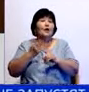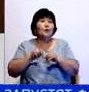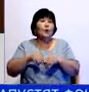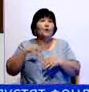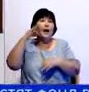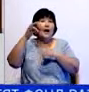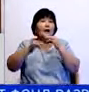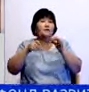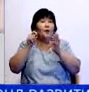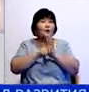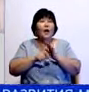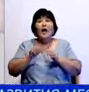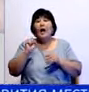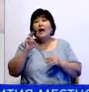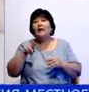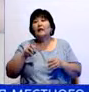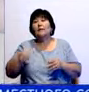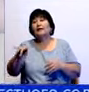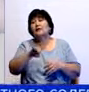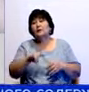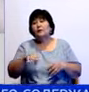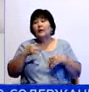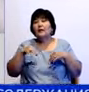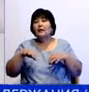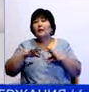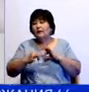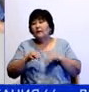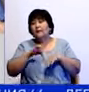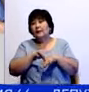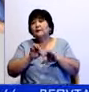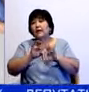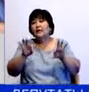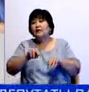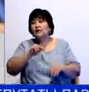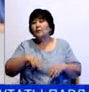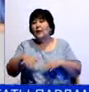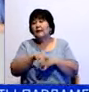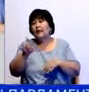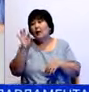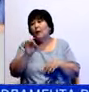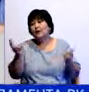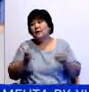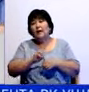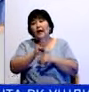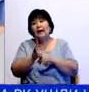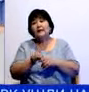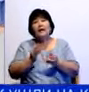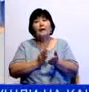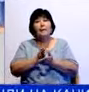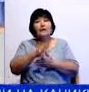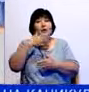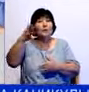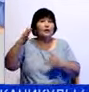космический мониторинг акиматом города и районов поручено провести разъяснительную работу с населением о необходимости оснащения подъездов